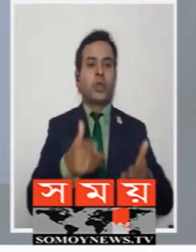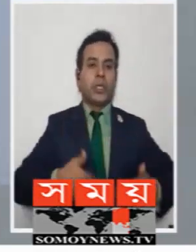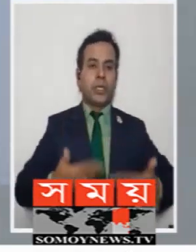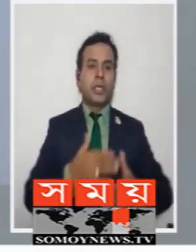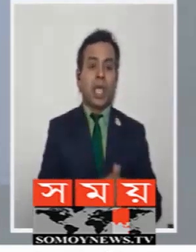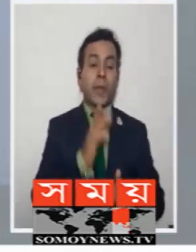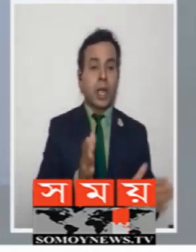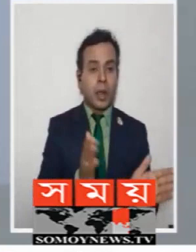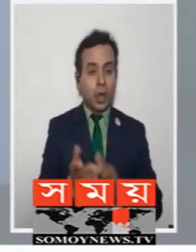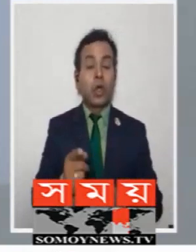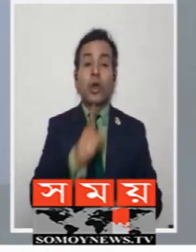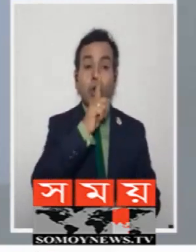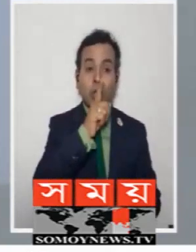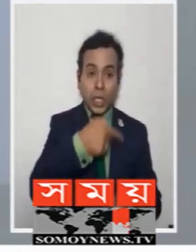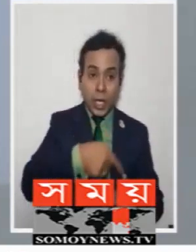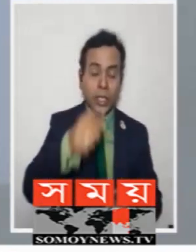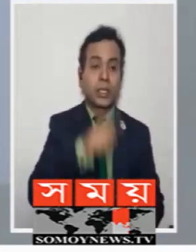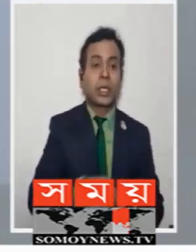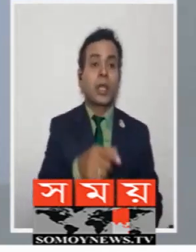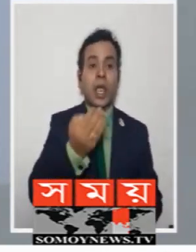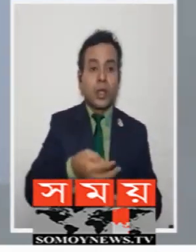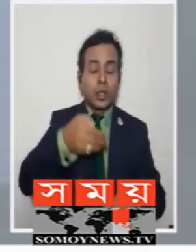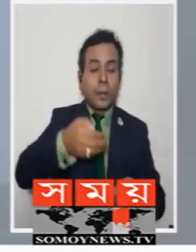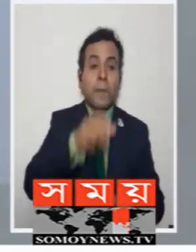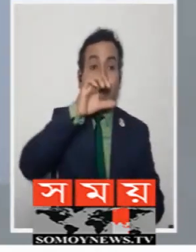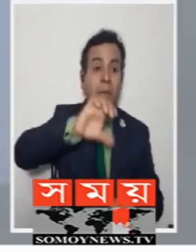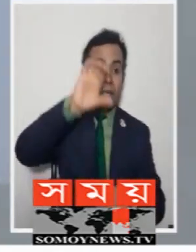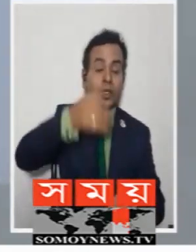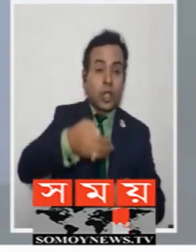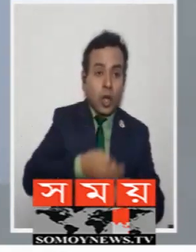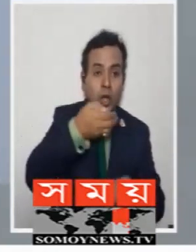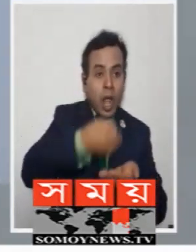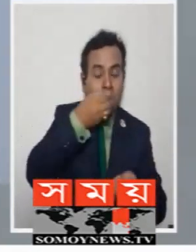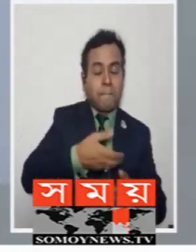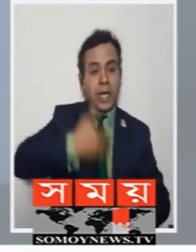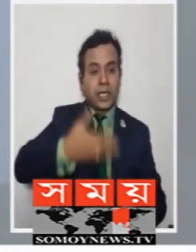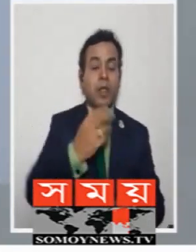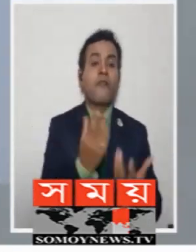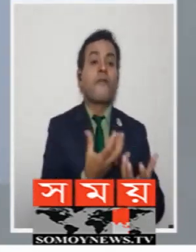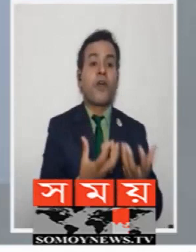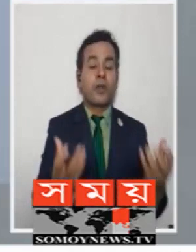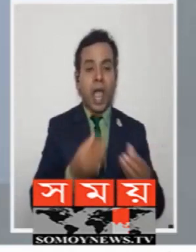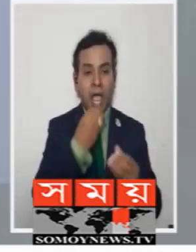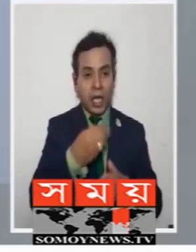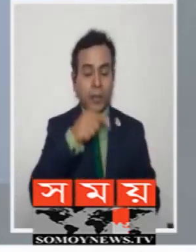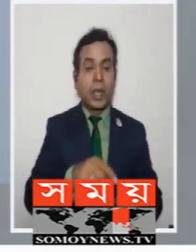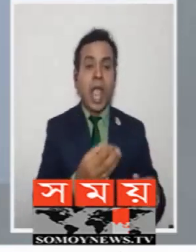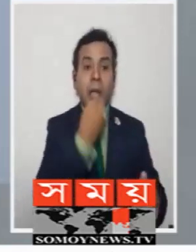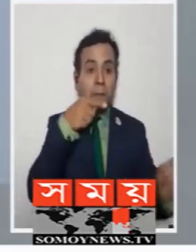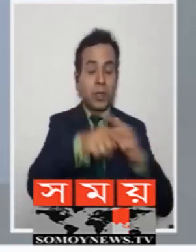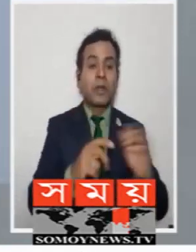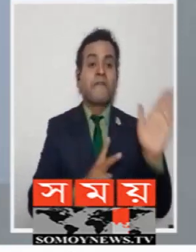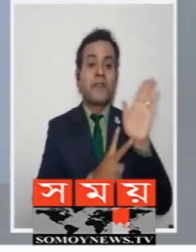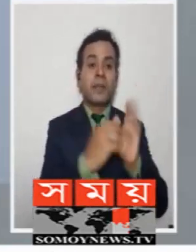ফলমূল শাকসবজি এগুলো যেন বেশি খাই। যে খাবারের মধ্যে ভিটামিন সি বেশি আছে, প্রোটিন বেশি আছে এবং জিঙ্ক সমৃদ্ধ খাবার,